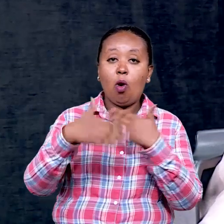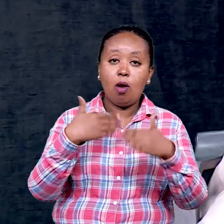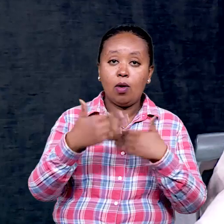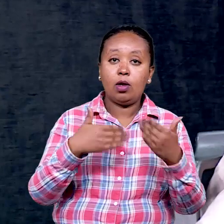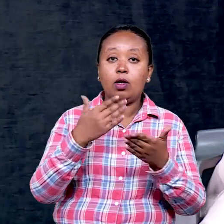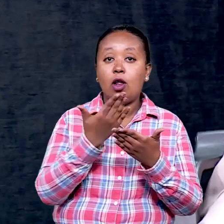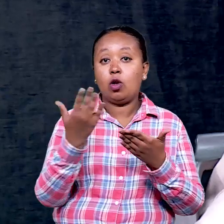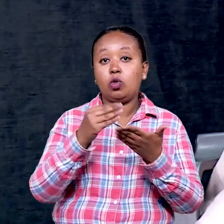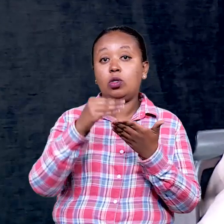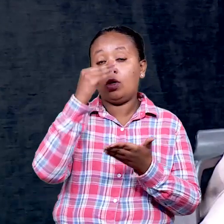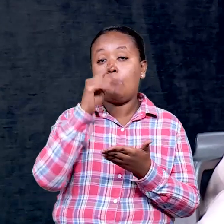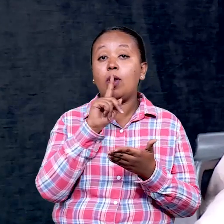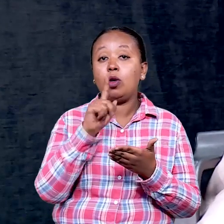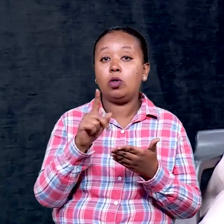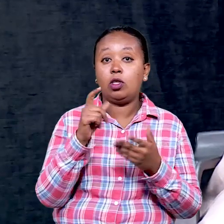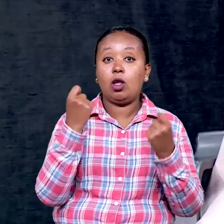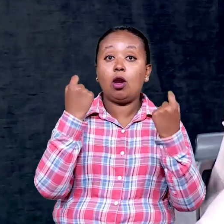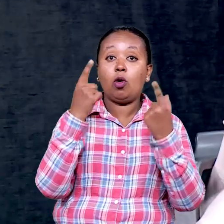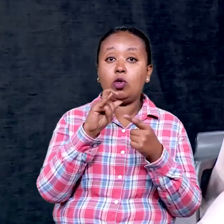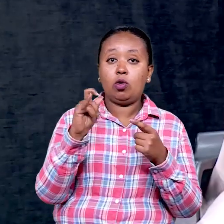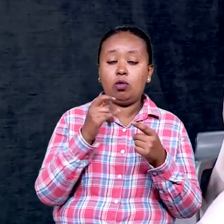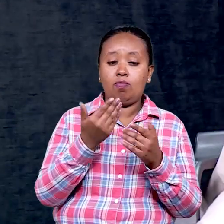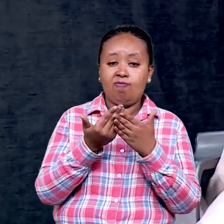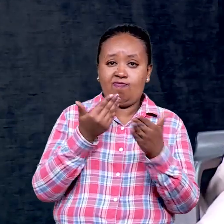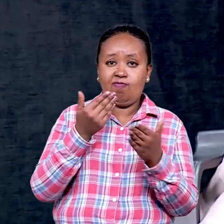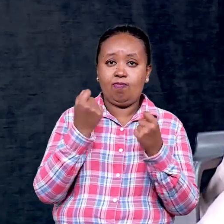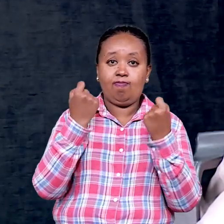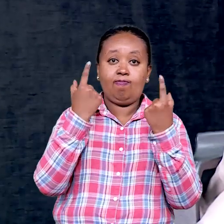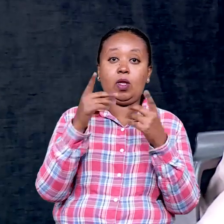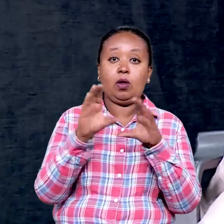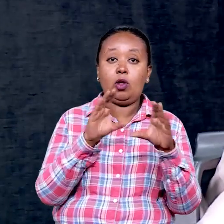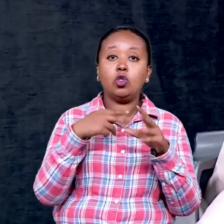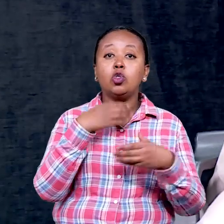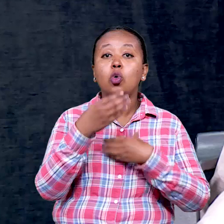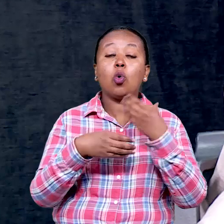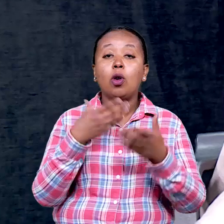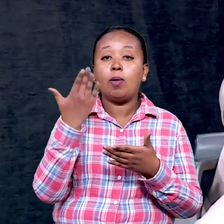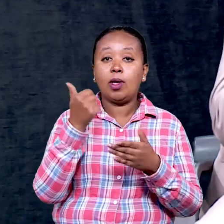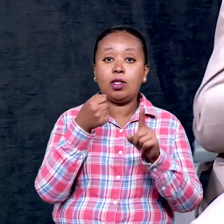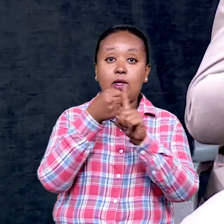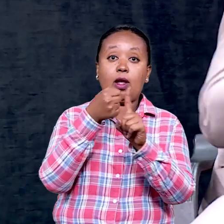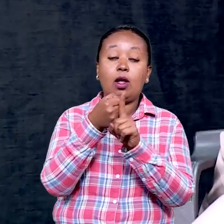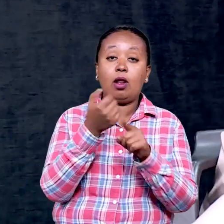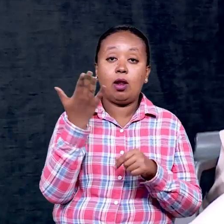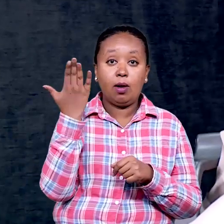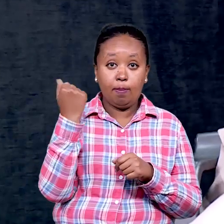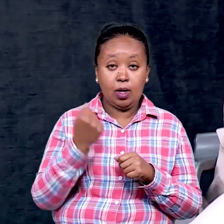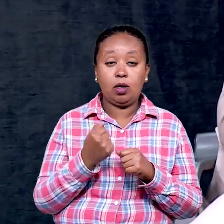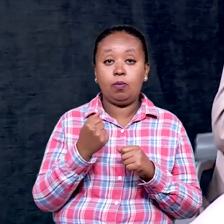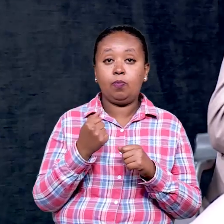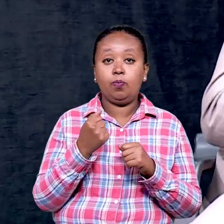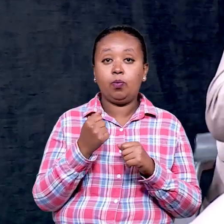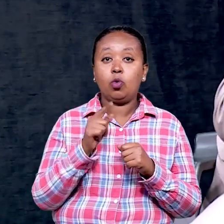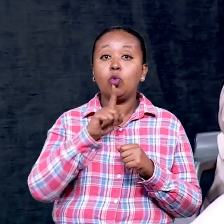ላይ ከነገሮች ሲማር ነው ያየሁት የተረዳሁት እንጂ ፕሮአክቲቭ ሆኖ ቀድሞ ማለት ሲጮህለት የነበረው ሲታገልለት